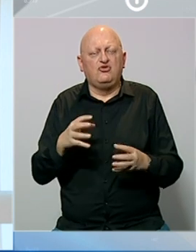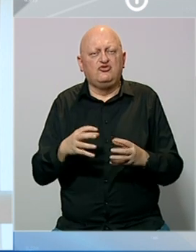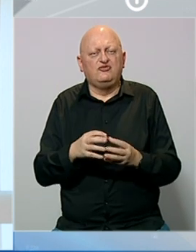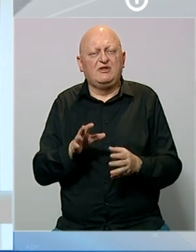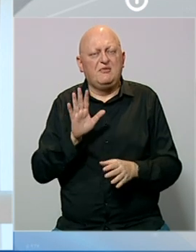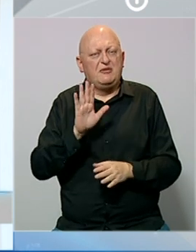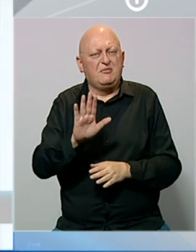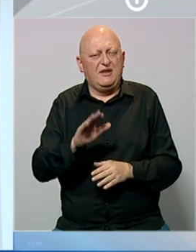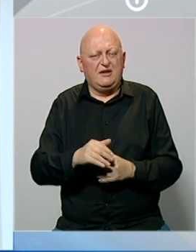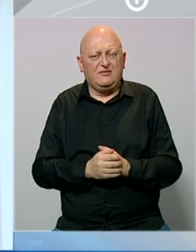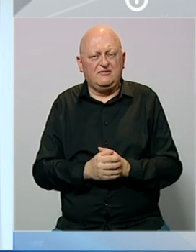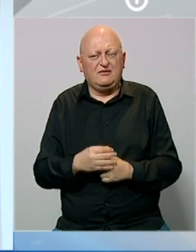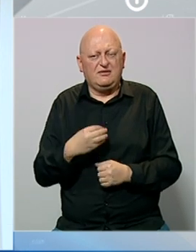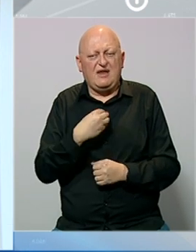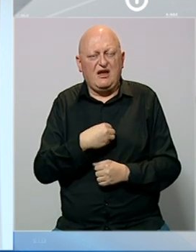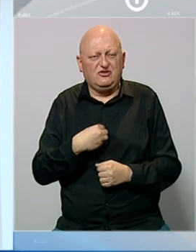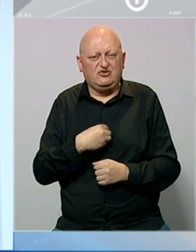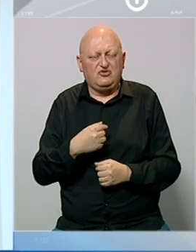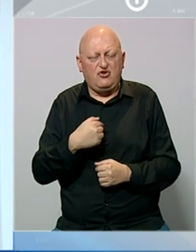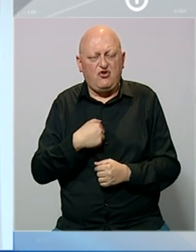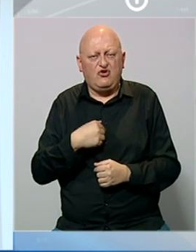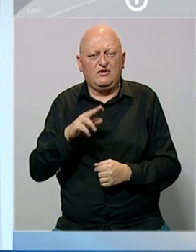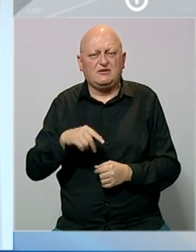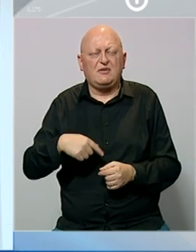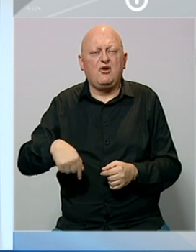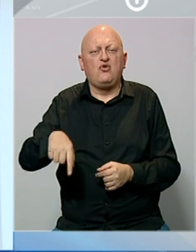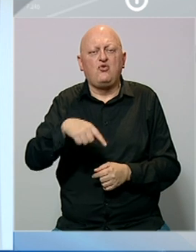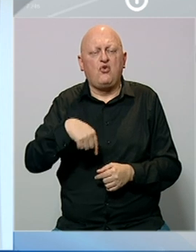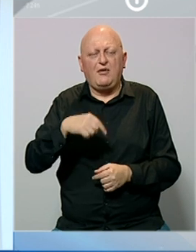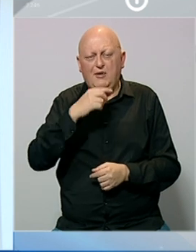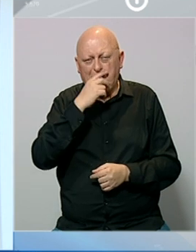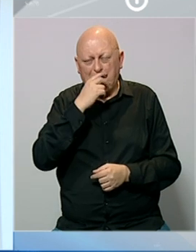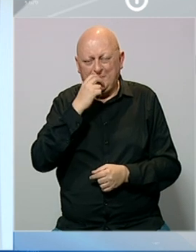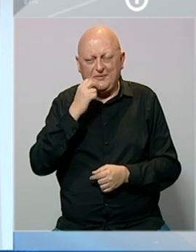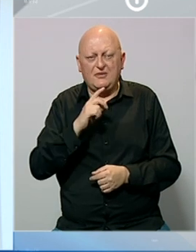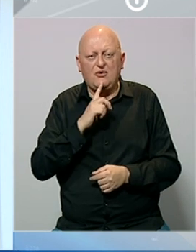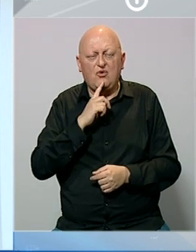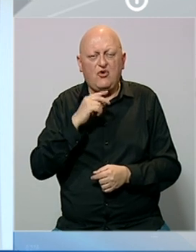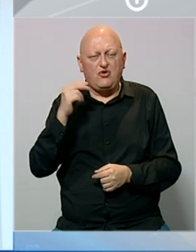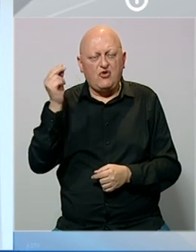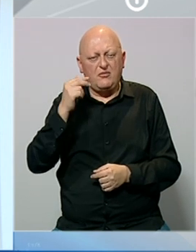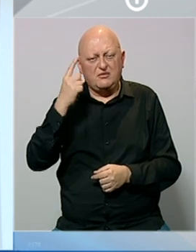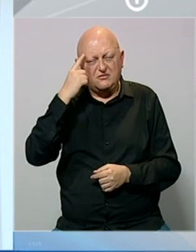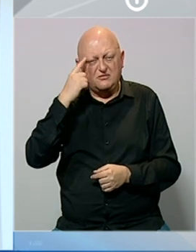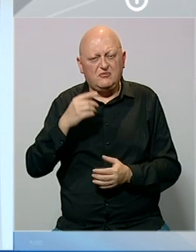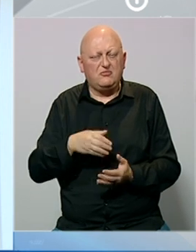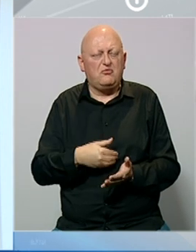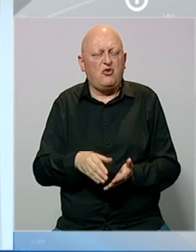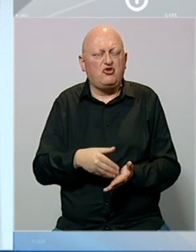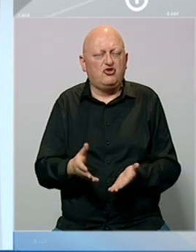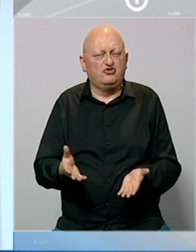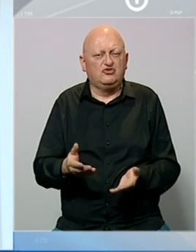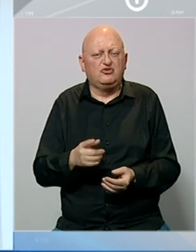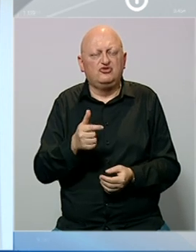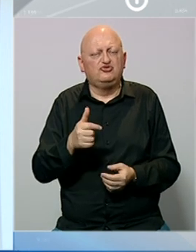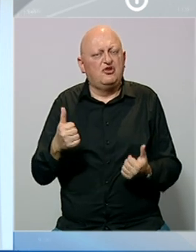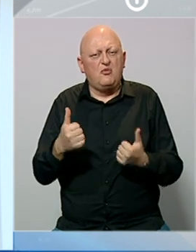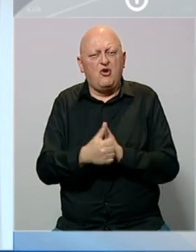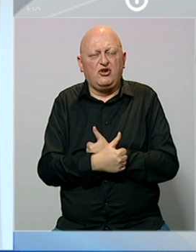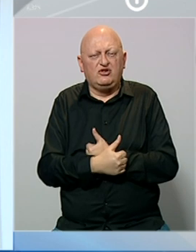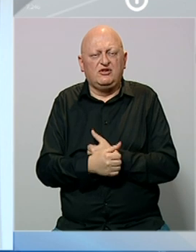i pripada. Nažalost, kod nas ima krugova koji obrazovanje smatraju potrošnjom, što je vrlo